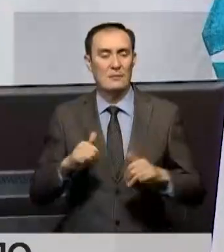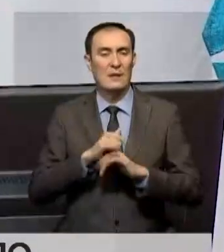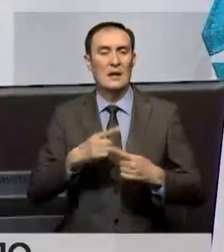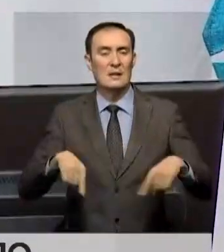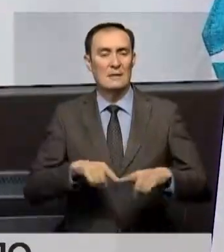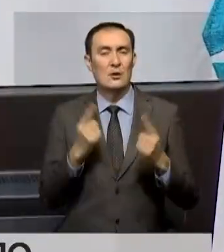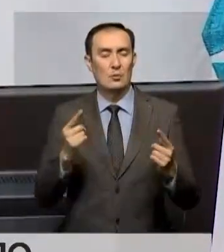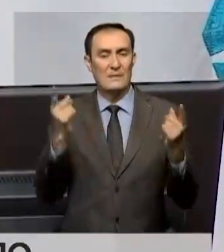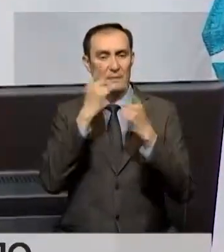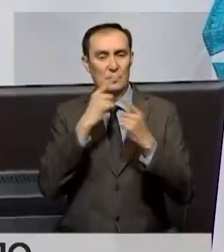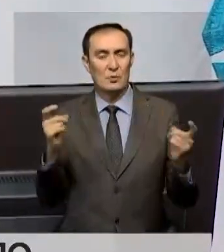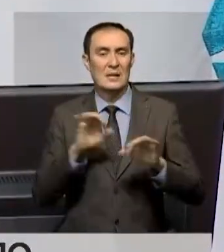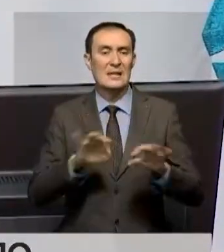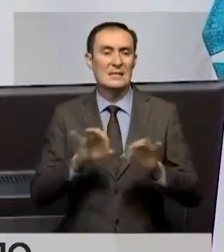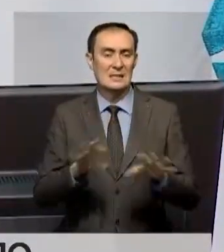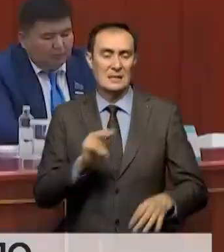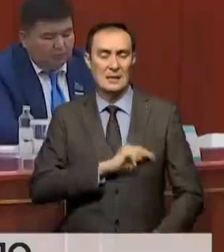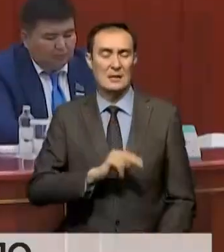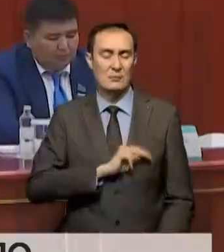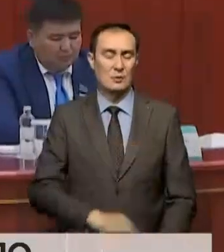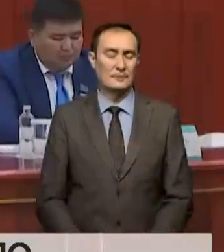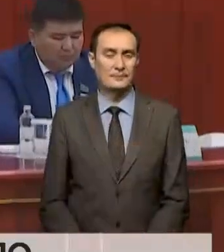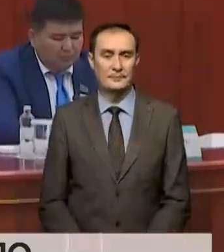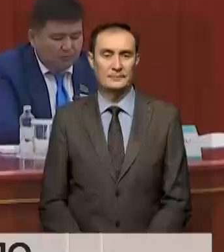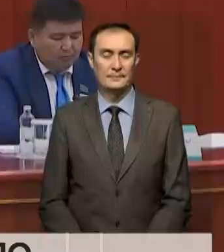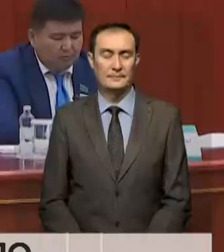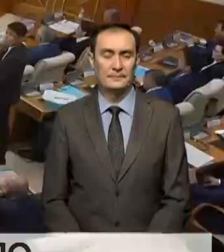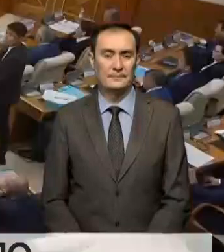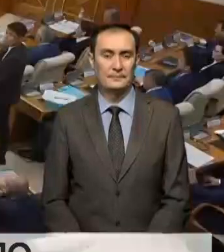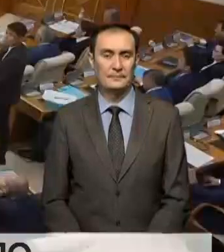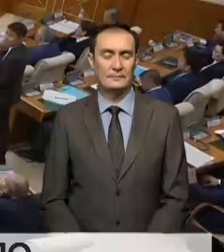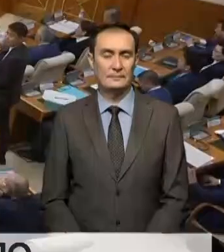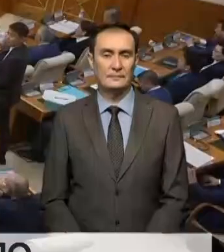организацию широкомасштабной информационно-разъяснительной работы.